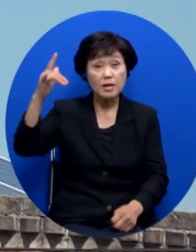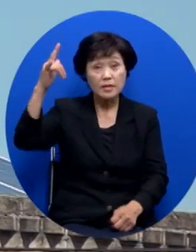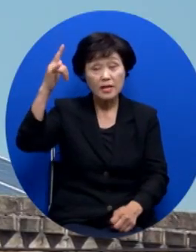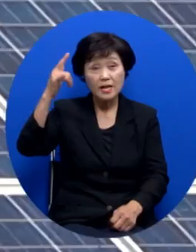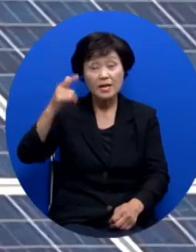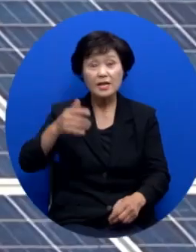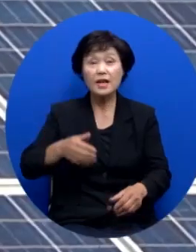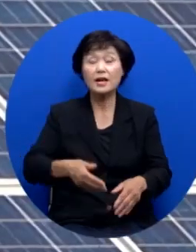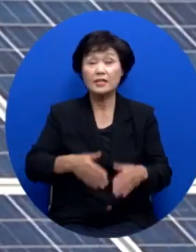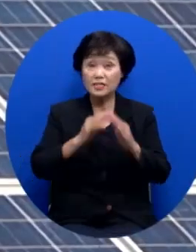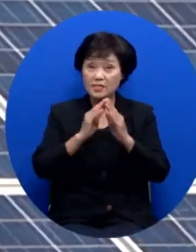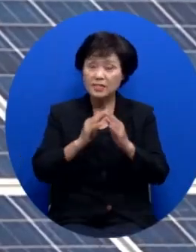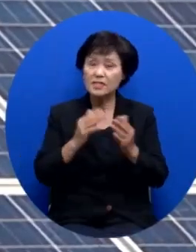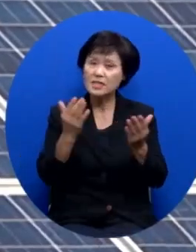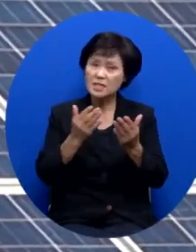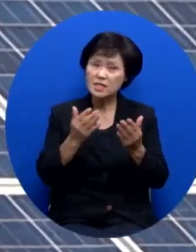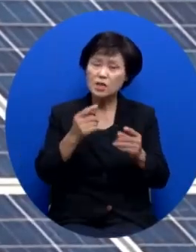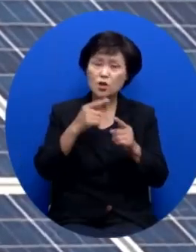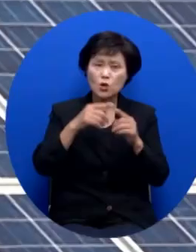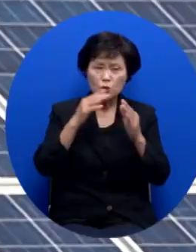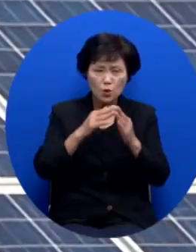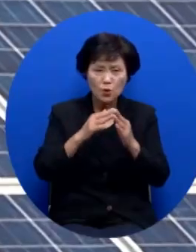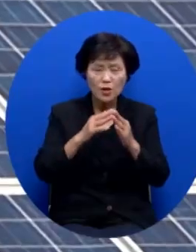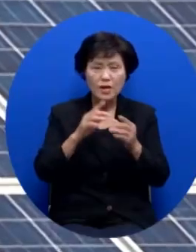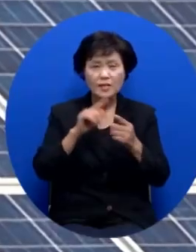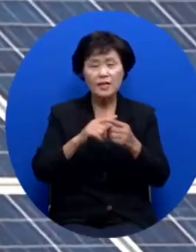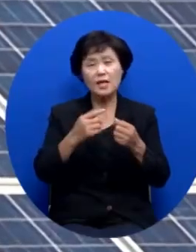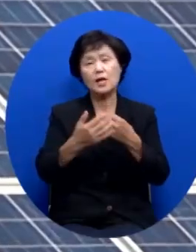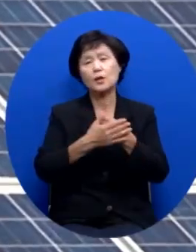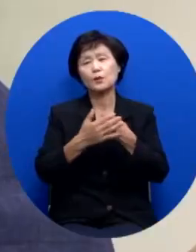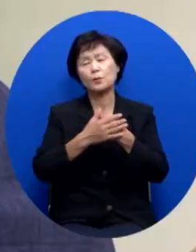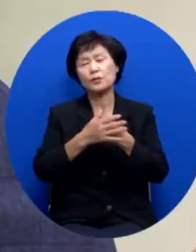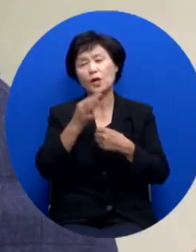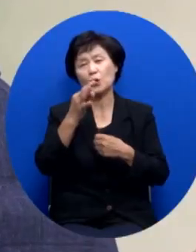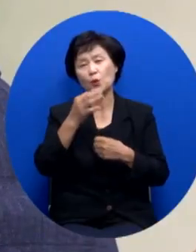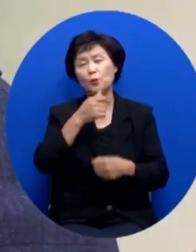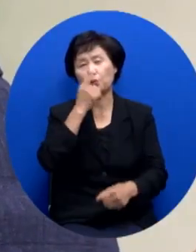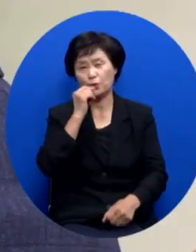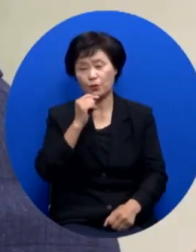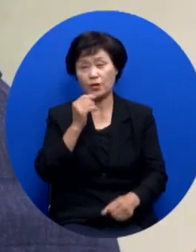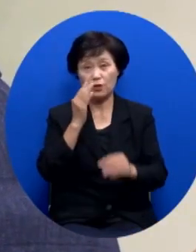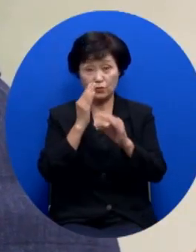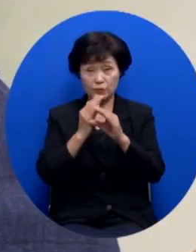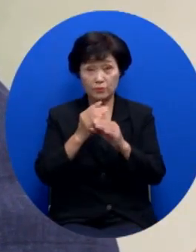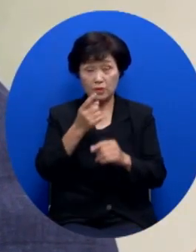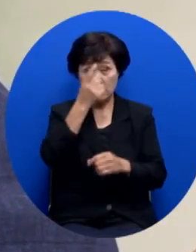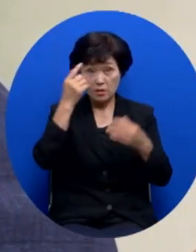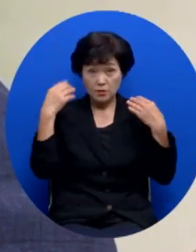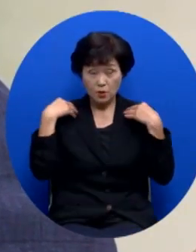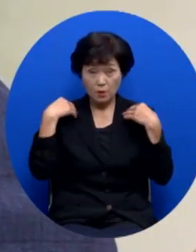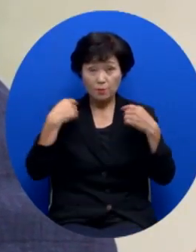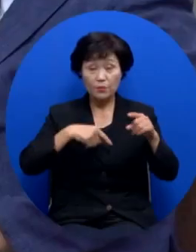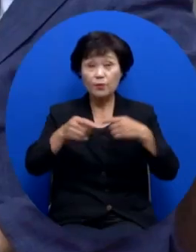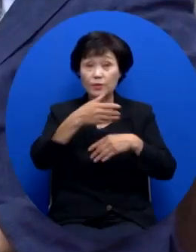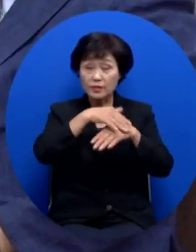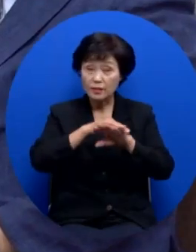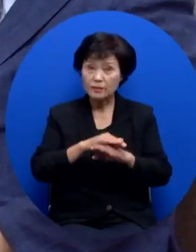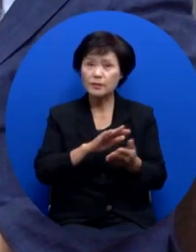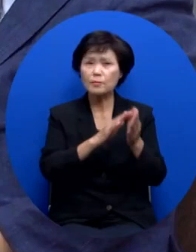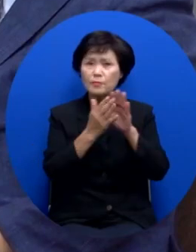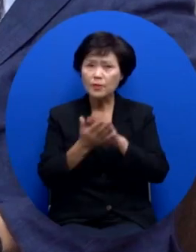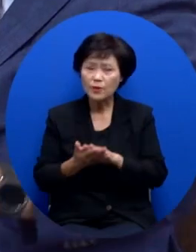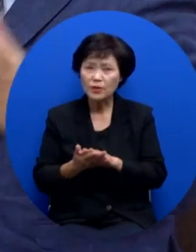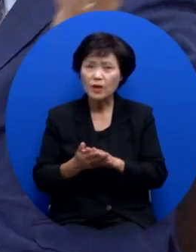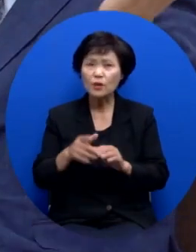설립 비용에 비해 교회를 향한 지원은 턱없이 부족하기 때문입니다. 또 최근 정부의 정책 변화로 재생에너지 지원이